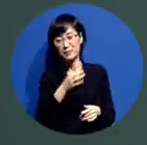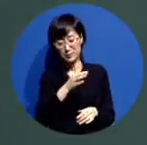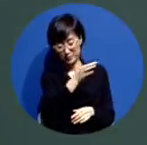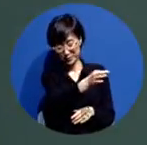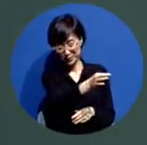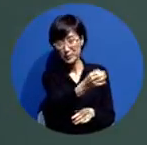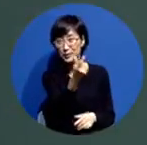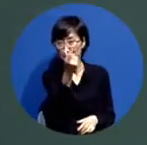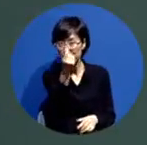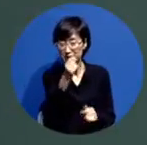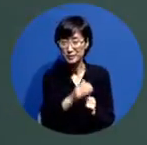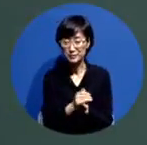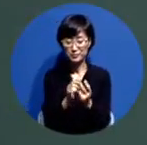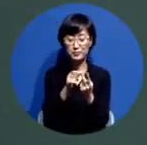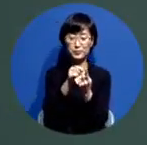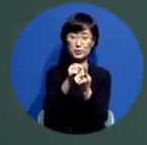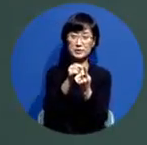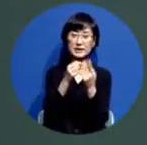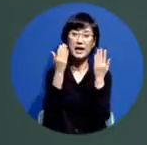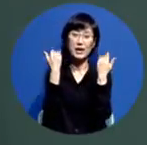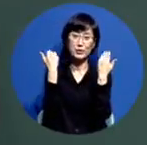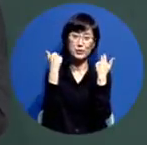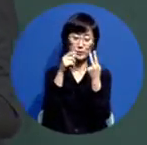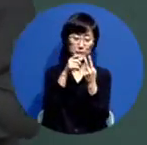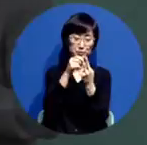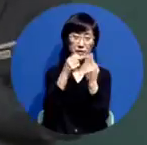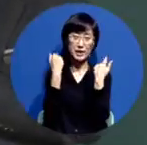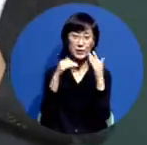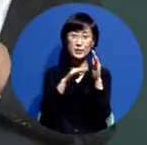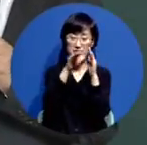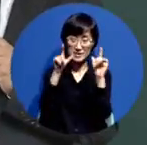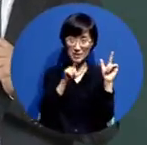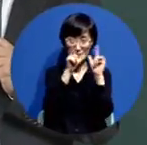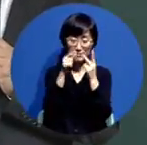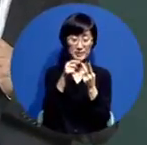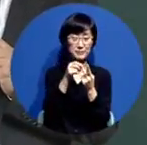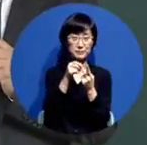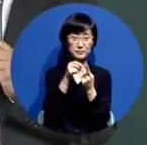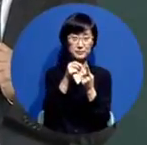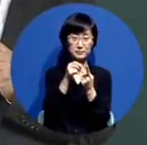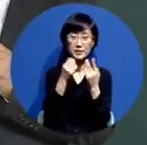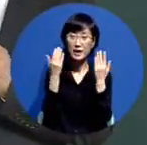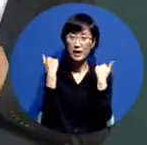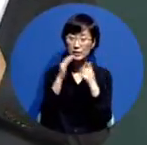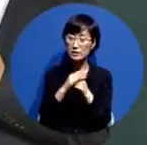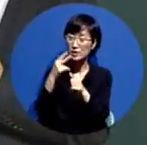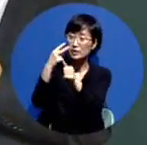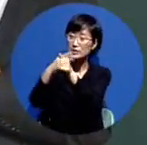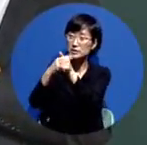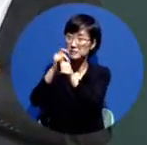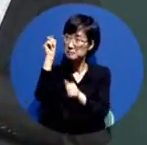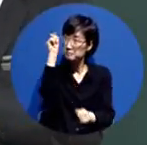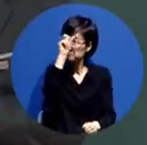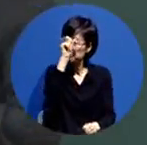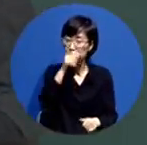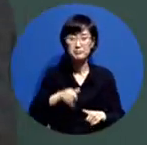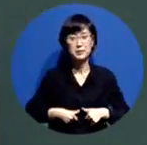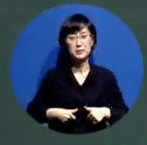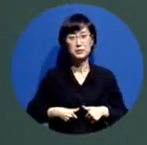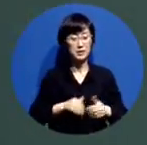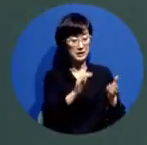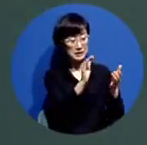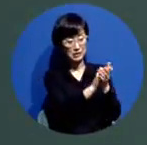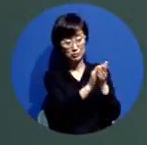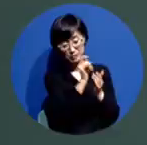总之看父母的脸色来过生活. 또 학교 생활합니다. 然后过学校的生活. 학교에서는 교사 눈치 봐야 되고 친구 눈치를 봐야 돼요.